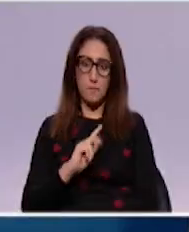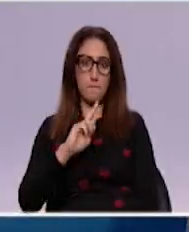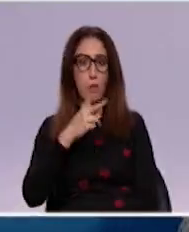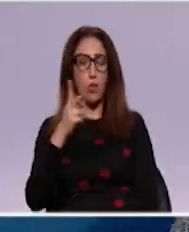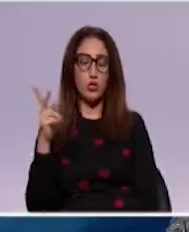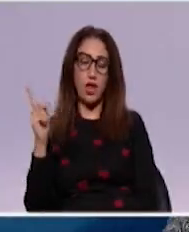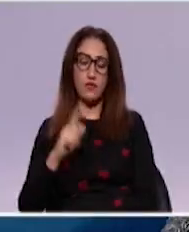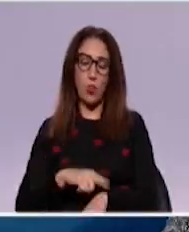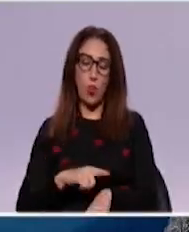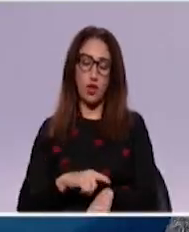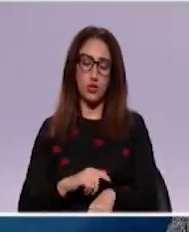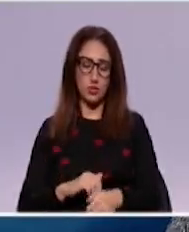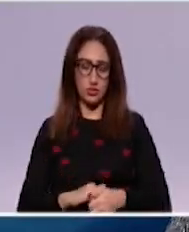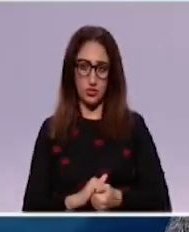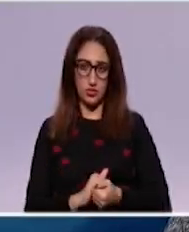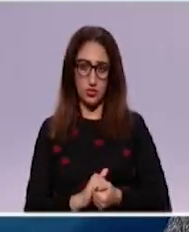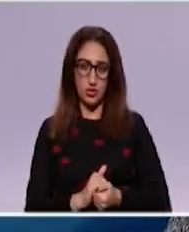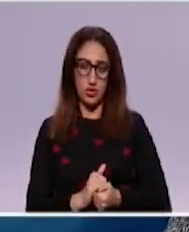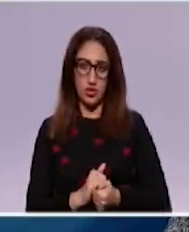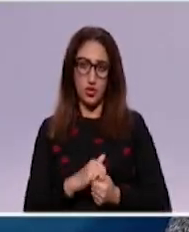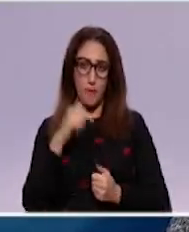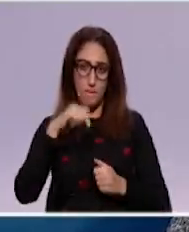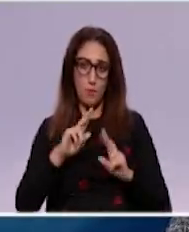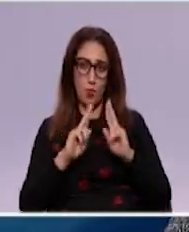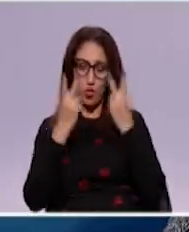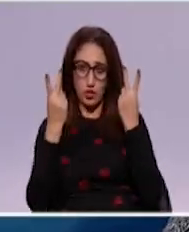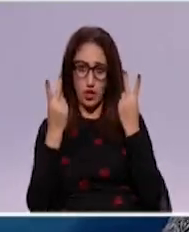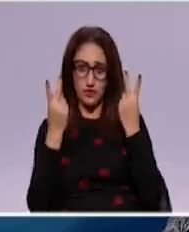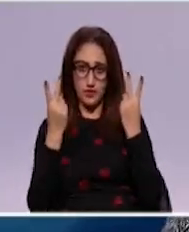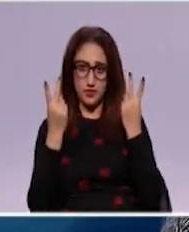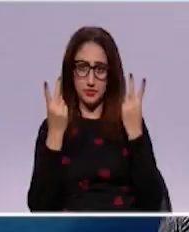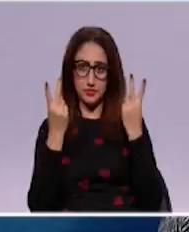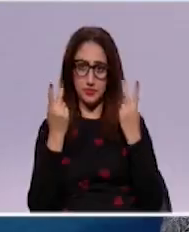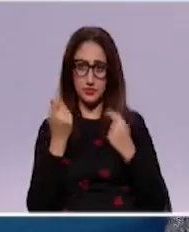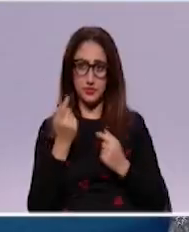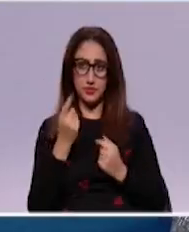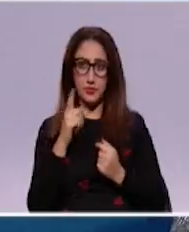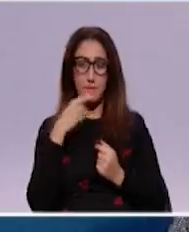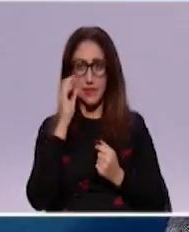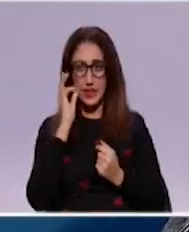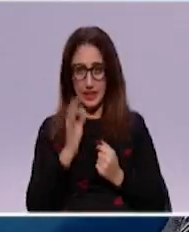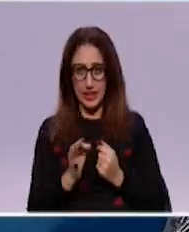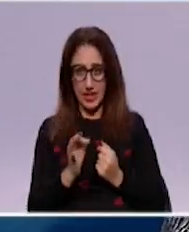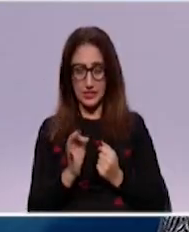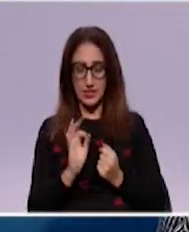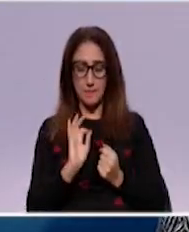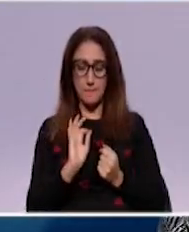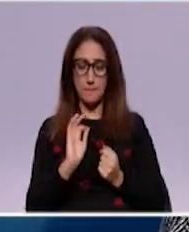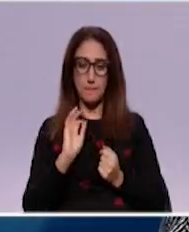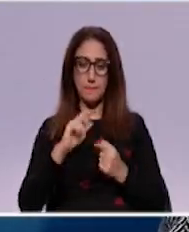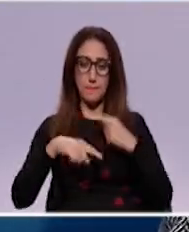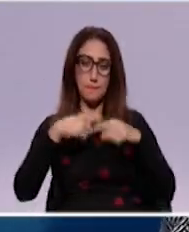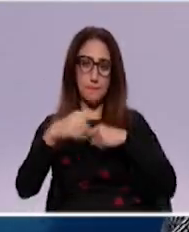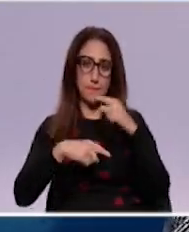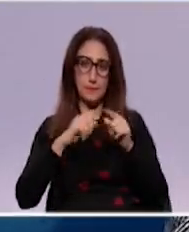تتغير. فطبعا من ضمن التغيرات ان هو لازم يلاحق اللي بيحصل.